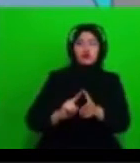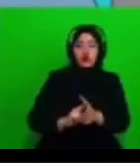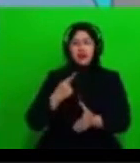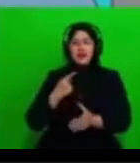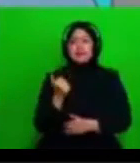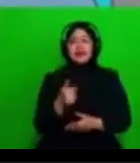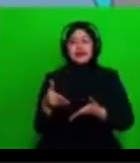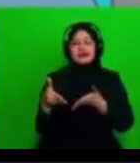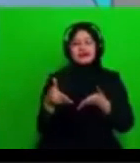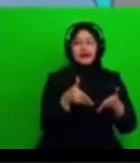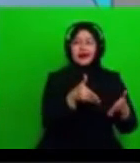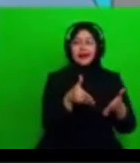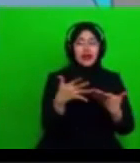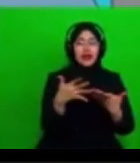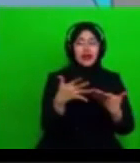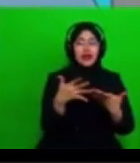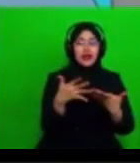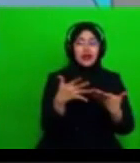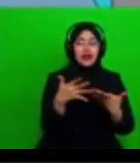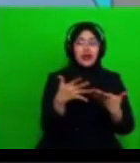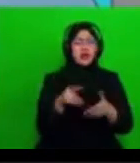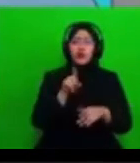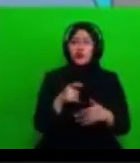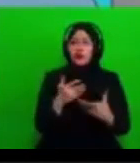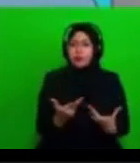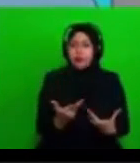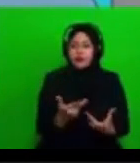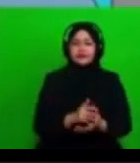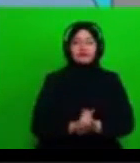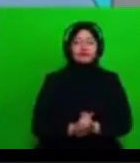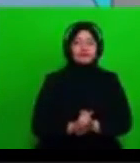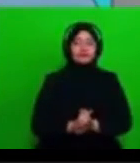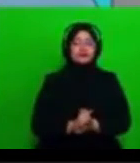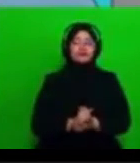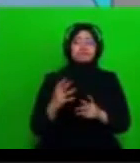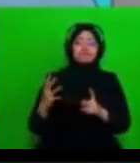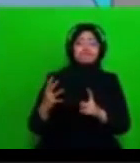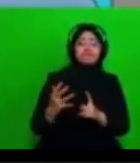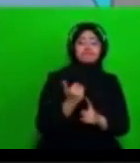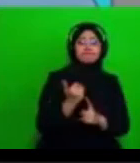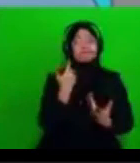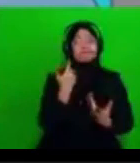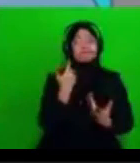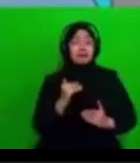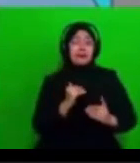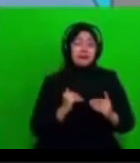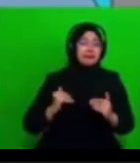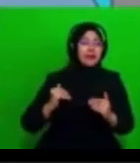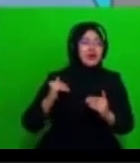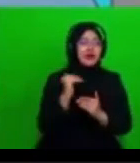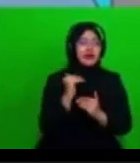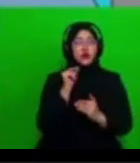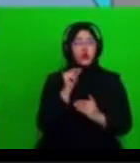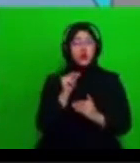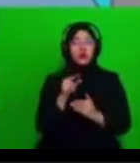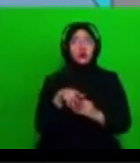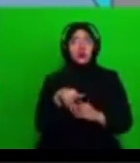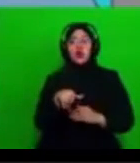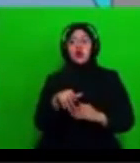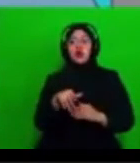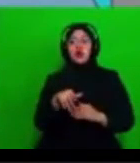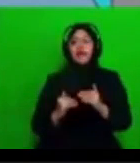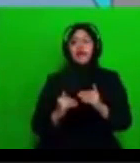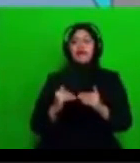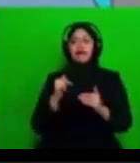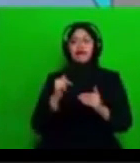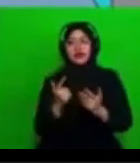melaksanakan strategi-strategi yang diperlukan untuk meningkatkan level tumbuh kembang anak mereka